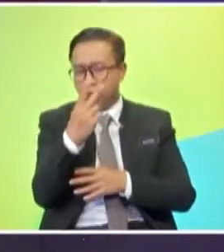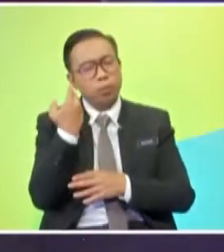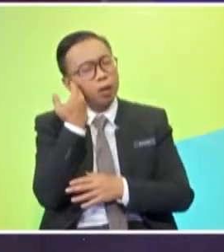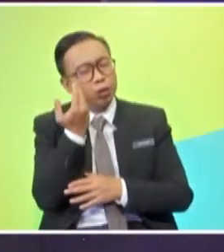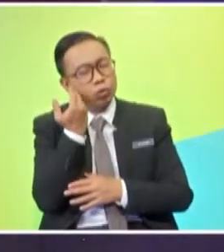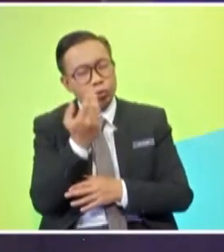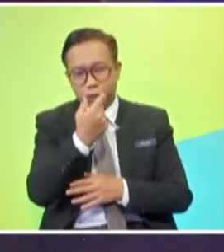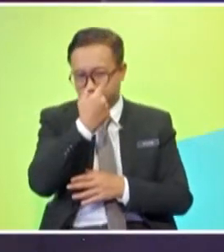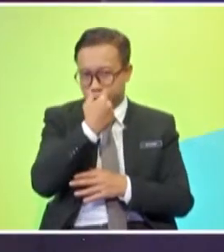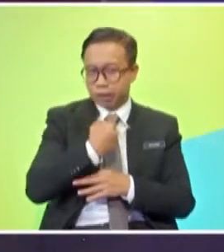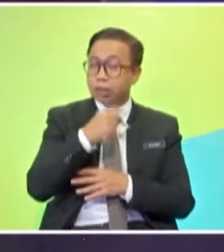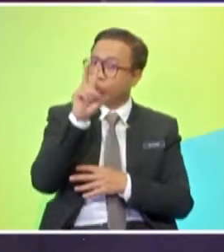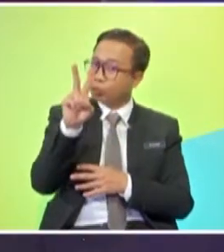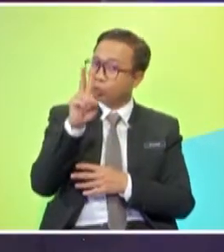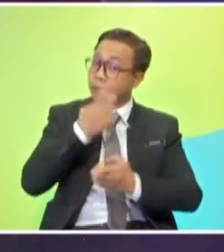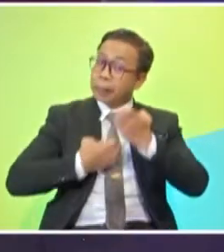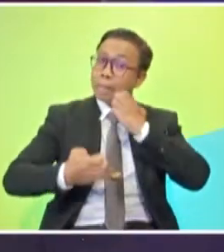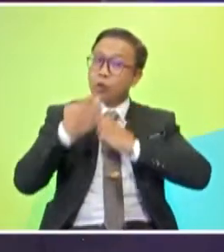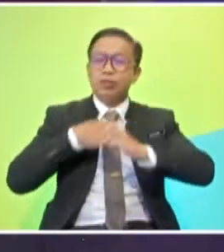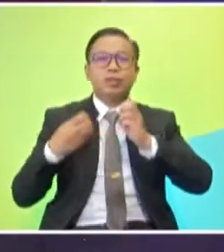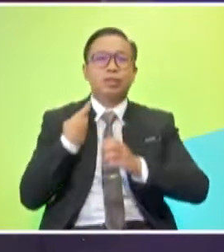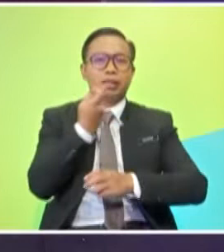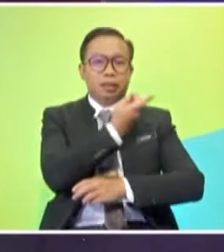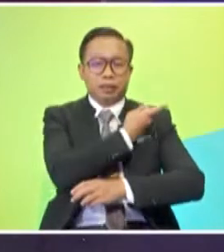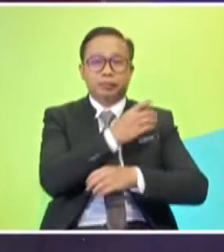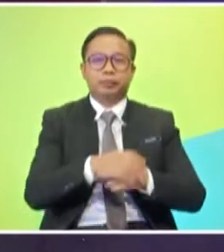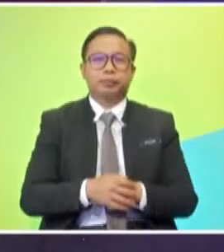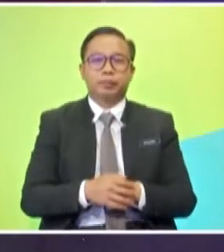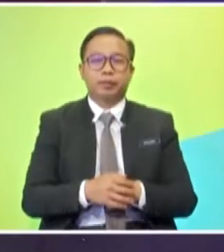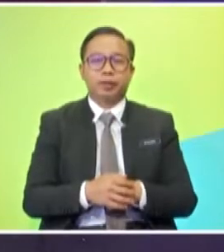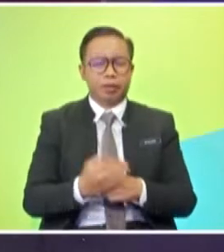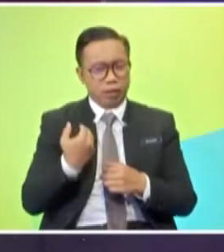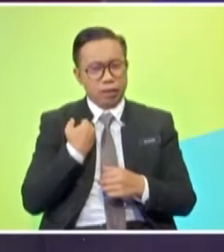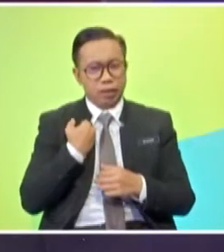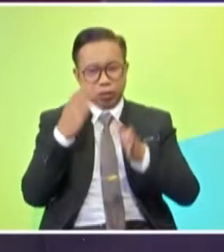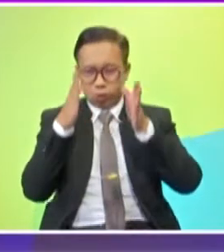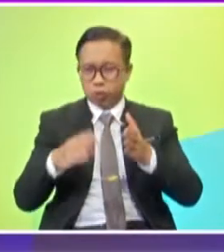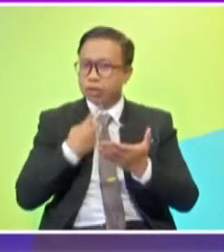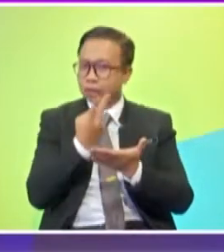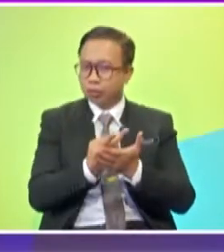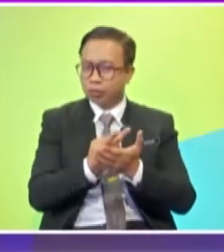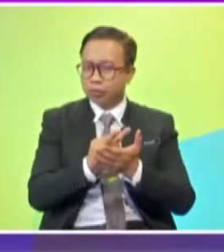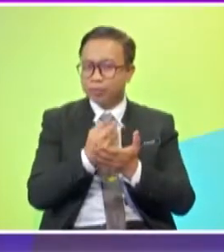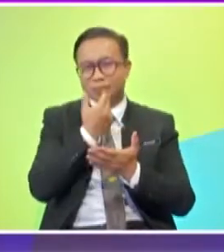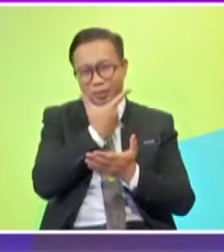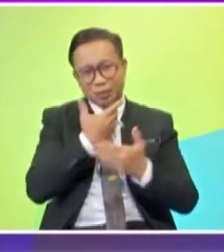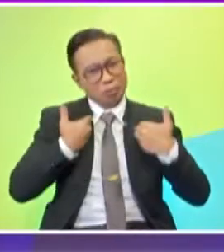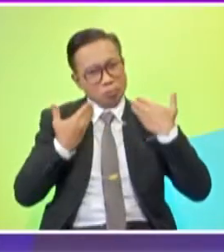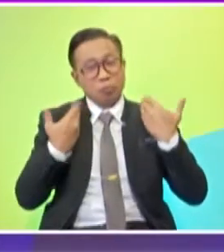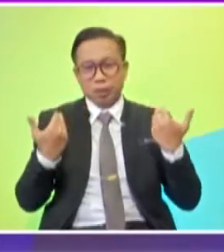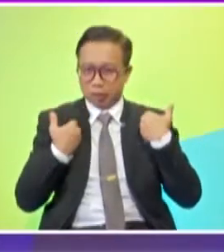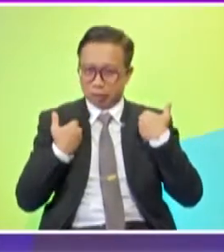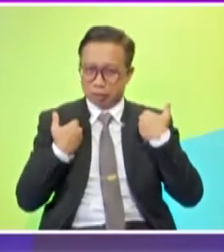lagi sedih lagi Duo emosi GT Joko Iskan ajak Aura jatuh di gembira aduh aduh